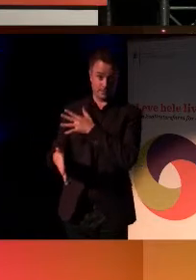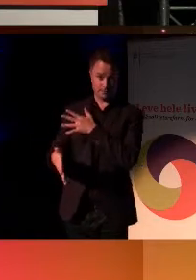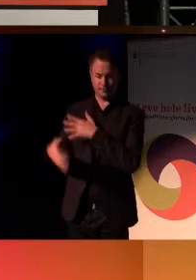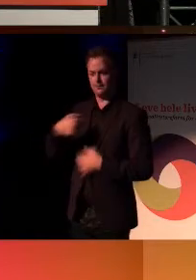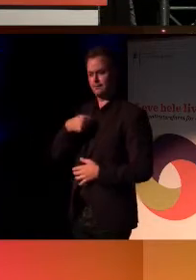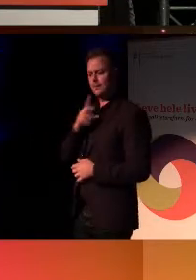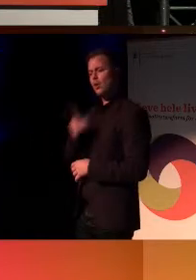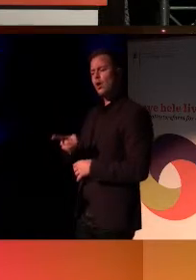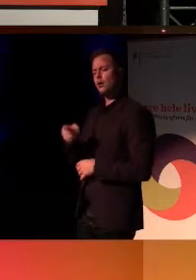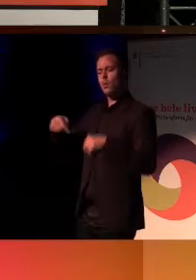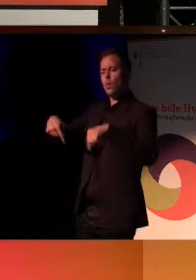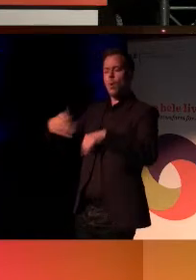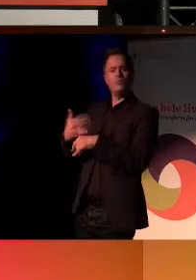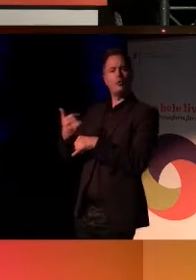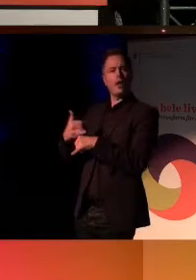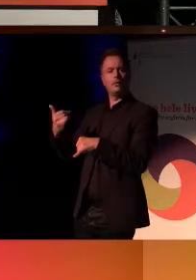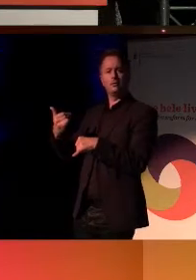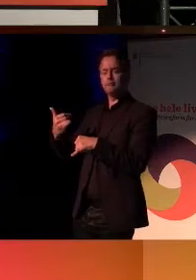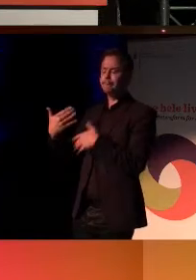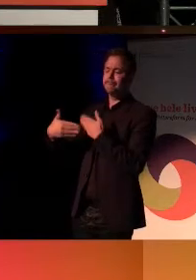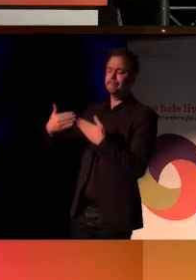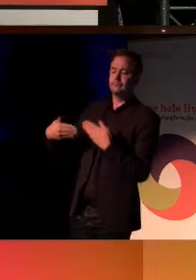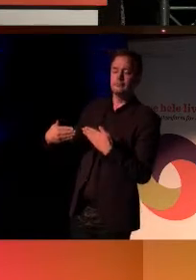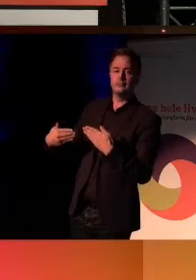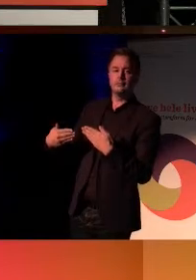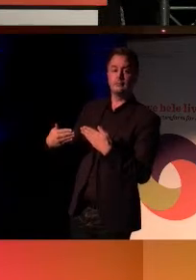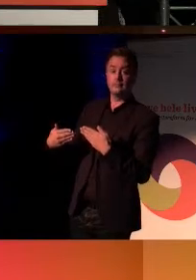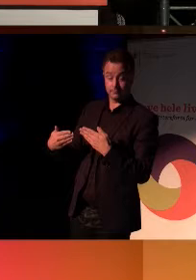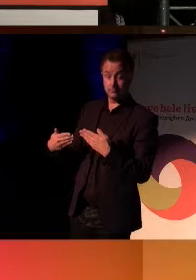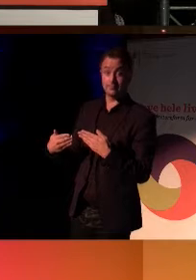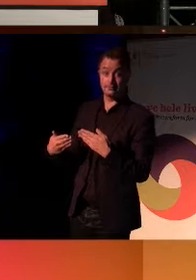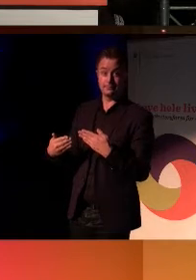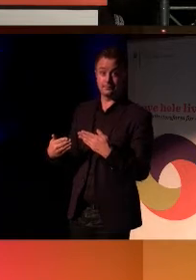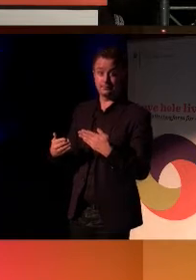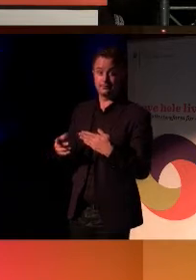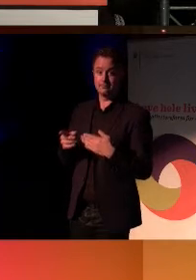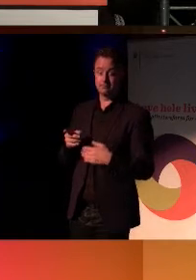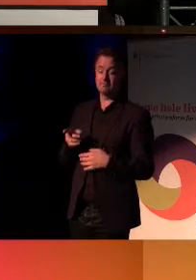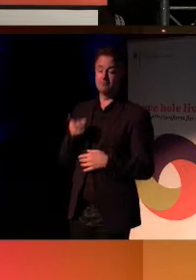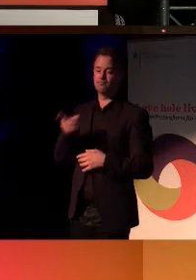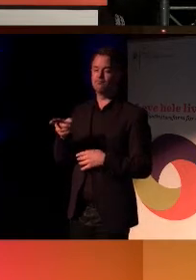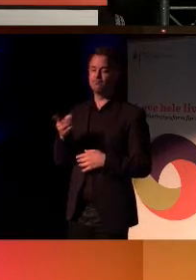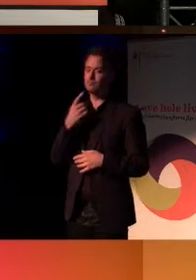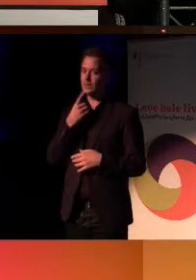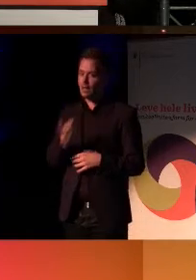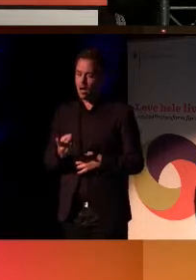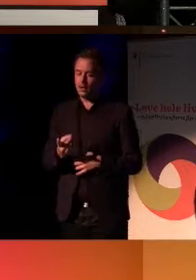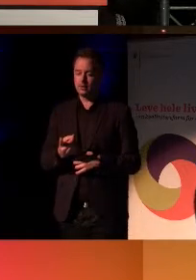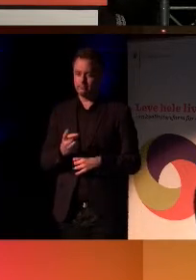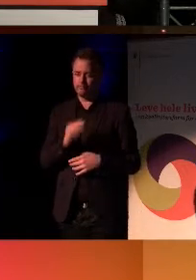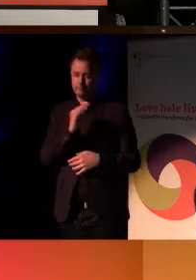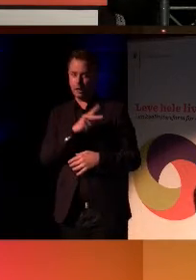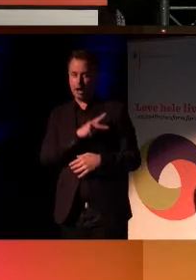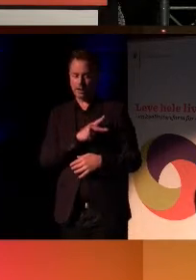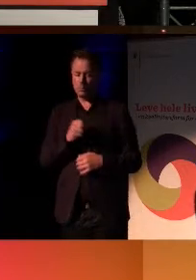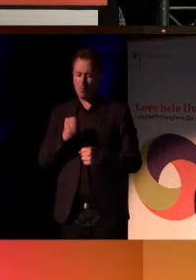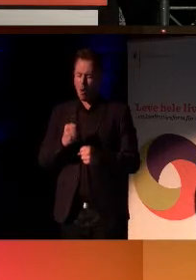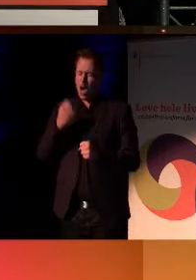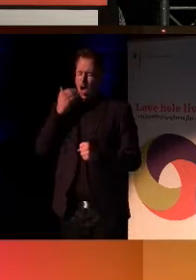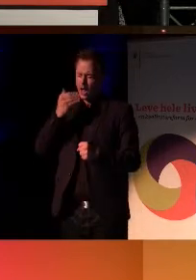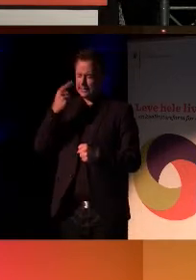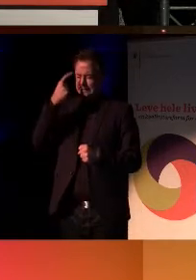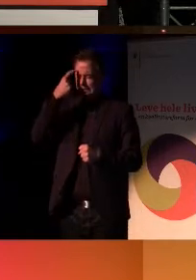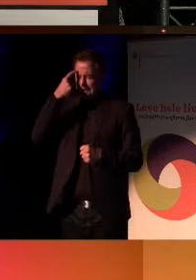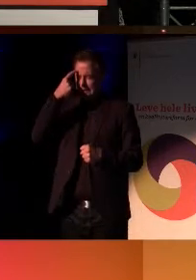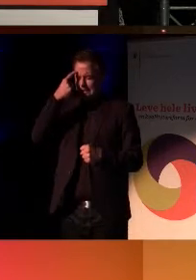Hvordan går det nå med dette? Du må aldri, aldri slippe fokus på implementering, Kari. Sånn. Det må du